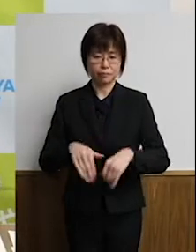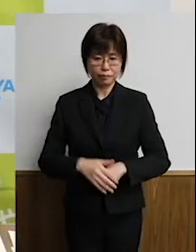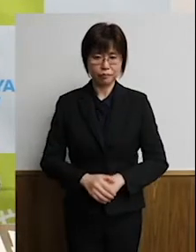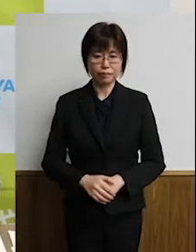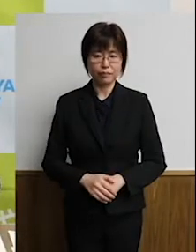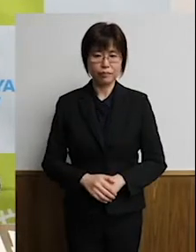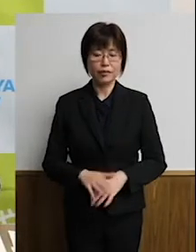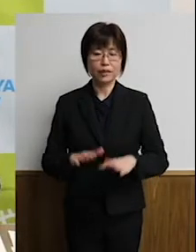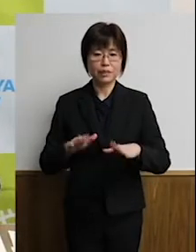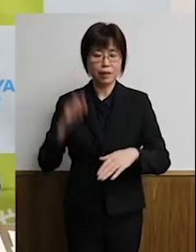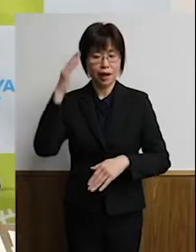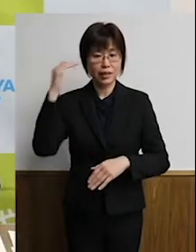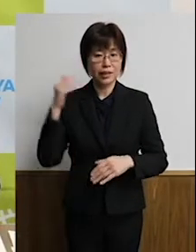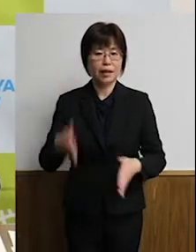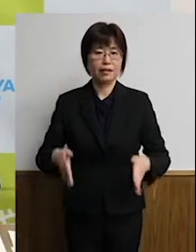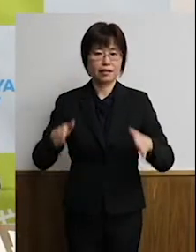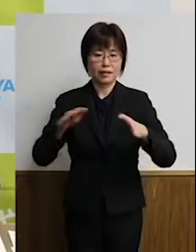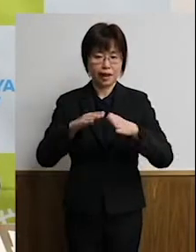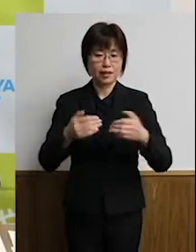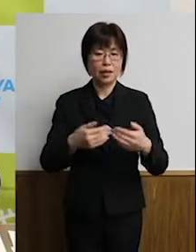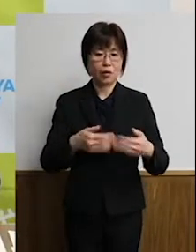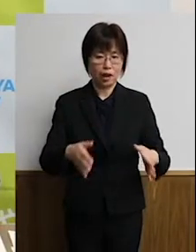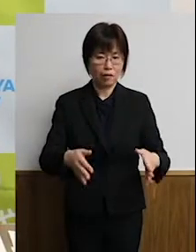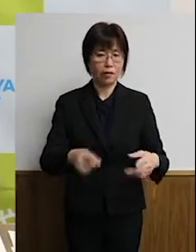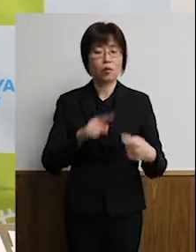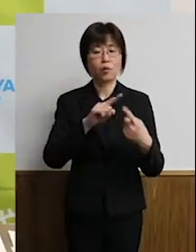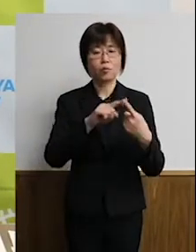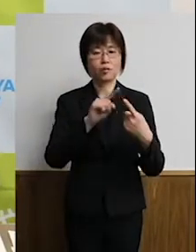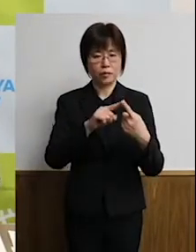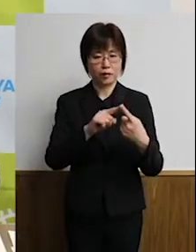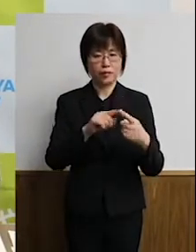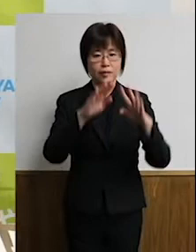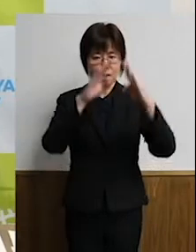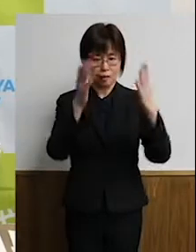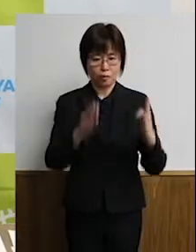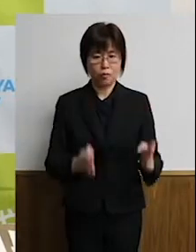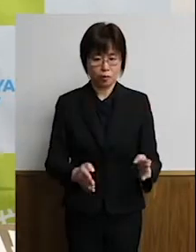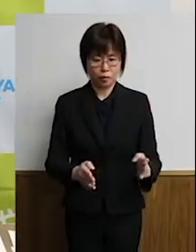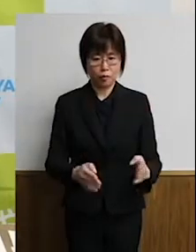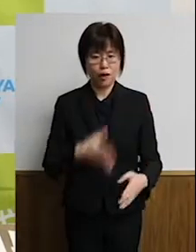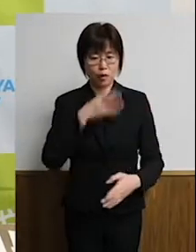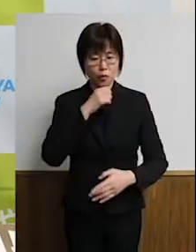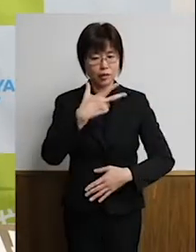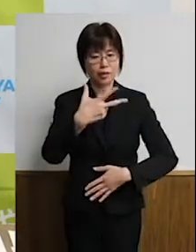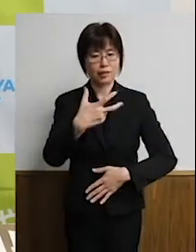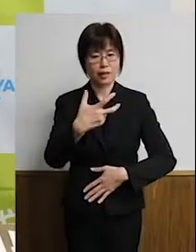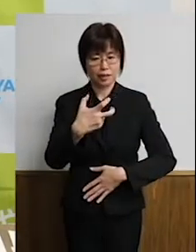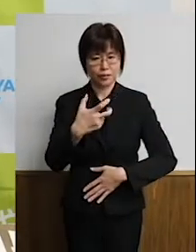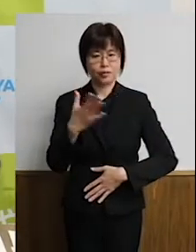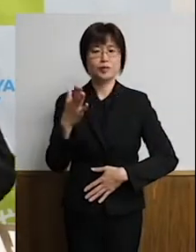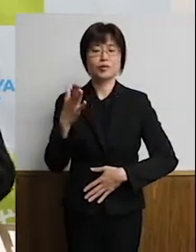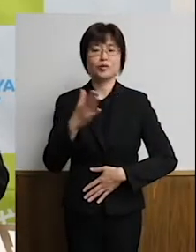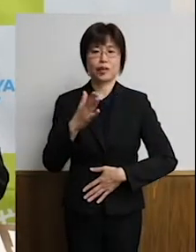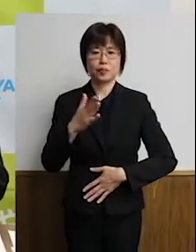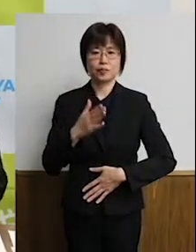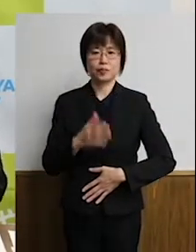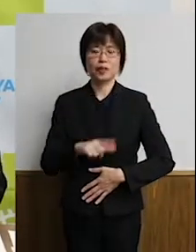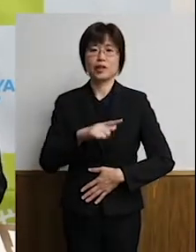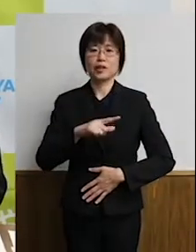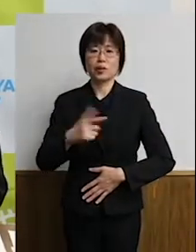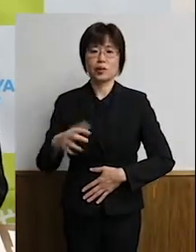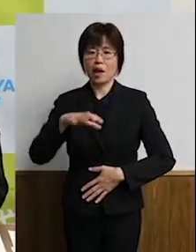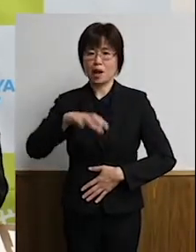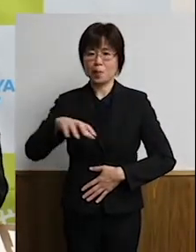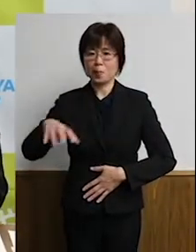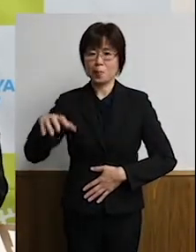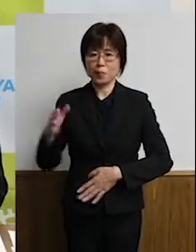でに渋沢栄一記念館で公開しております1体目のアンドロイドは、70歳頃の栄一郎がさまざま